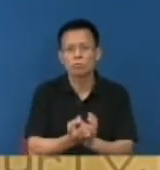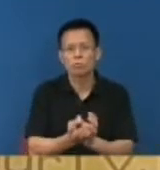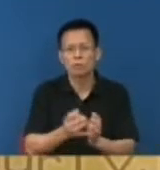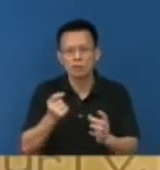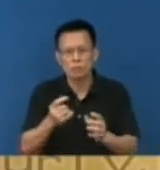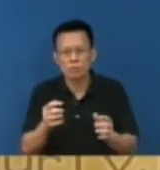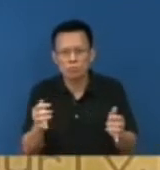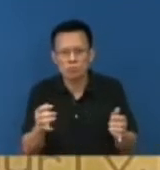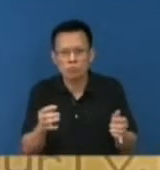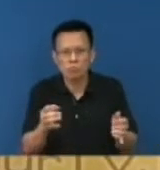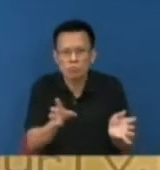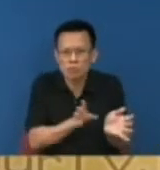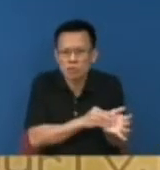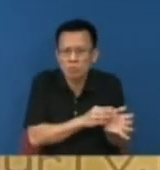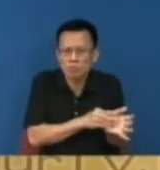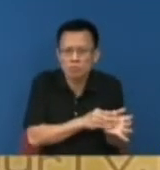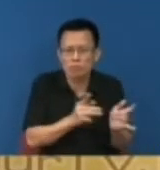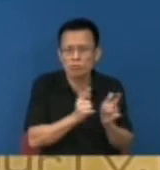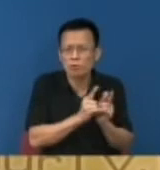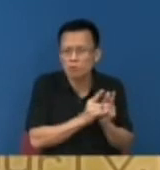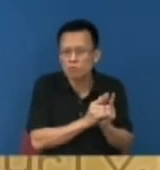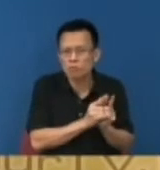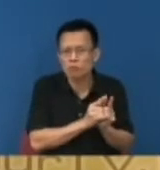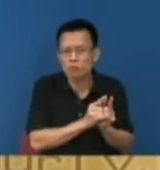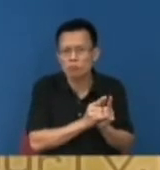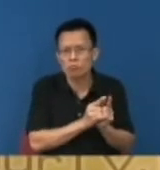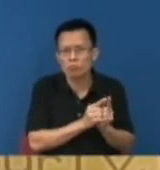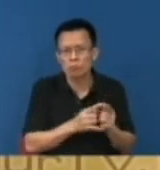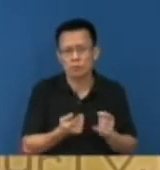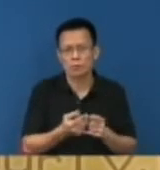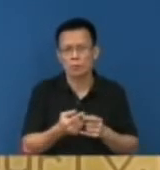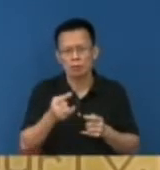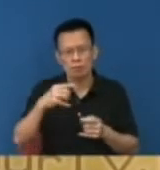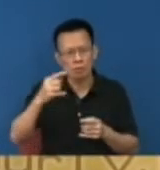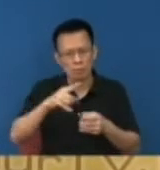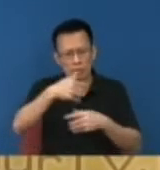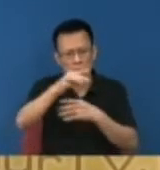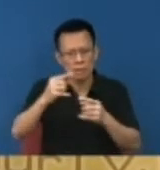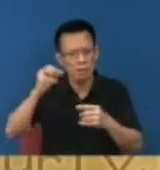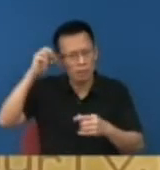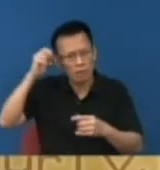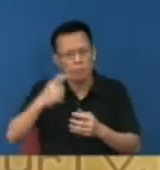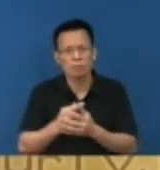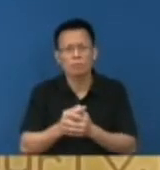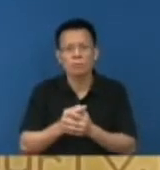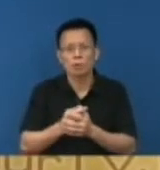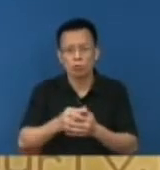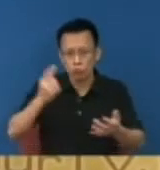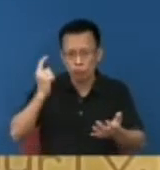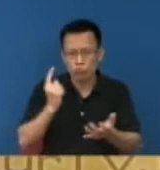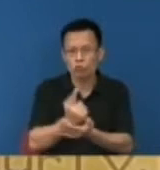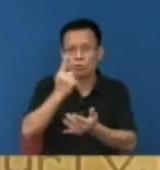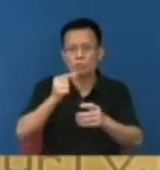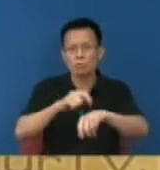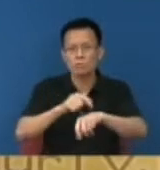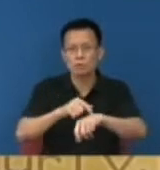埋民主黨？呢個真係值得大家深思嘅。喺每一次關鍵嘅時候，呢一個